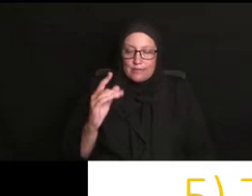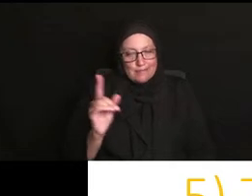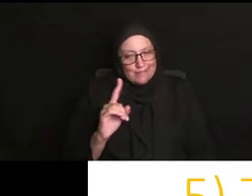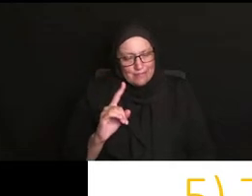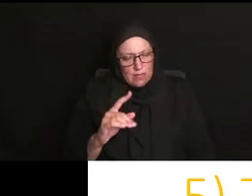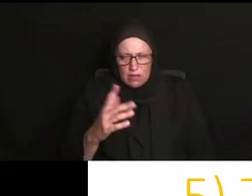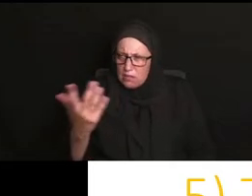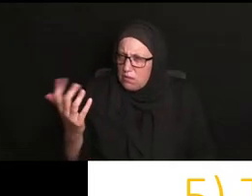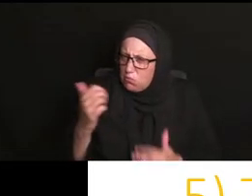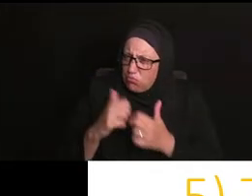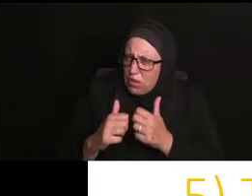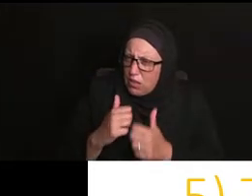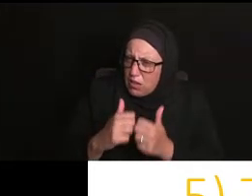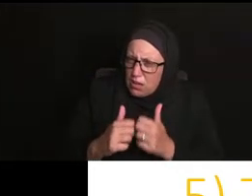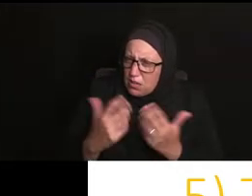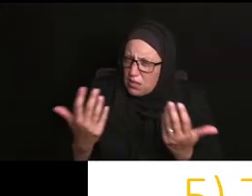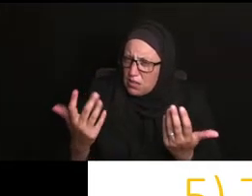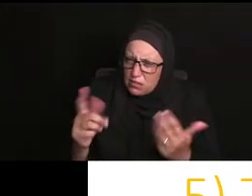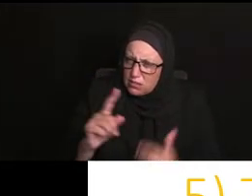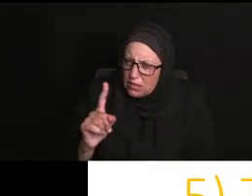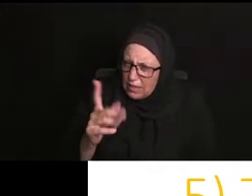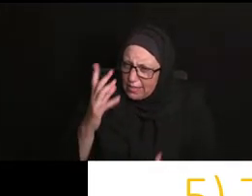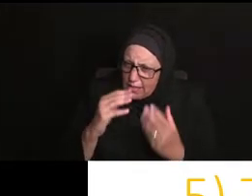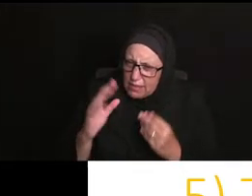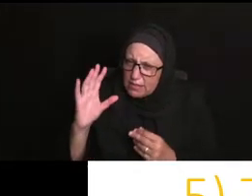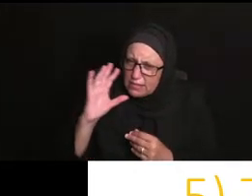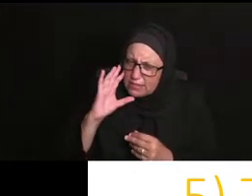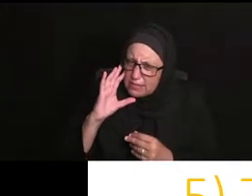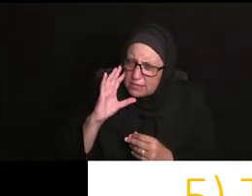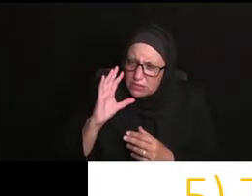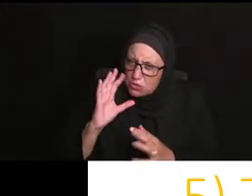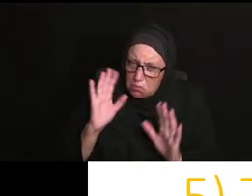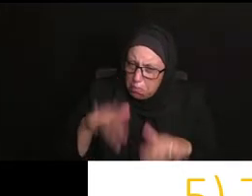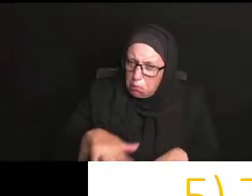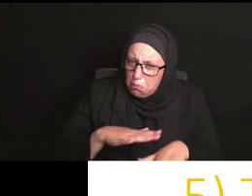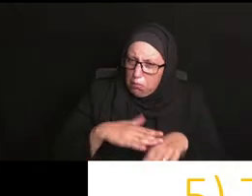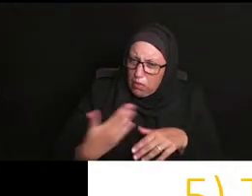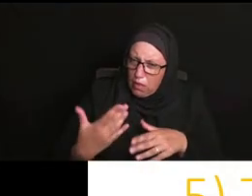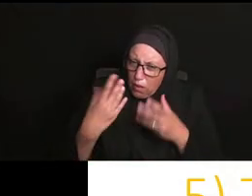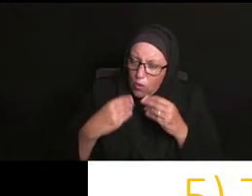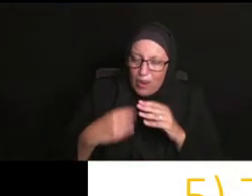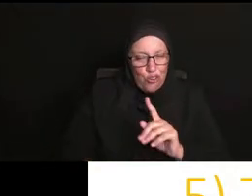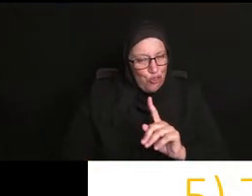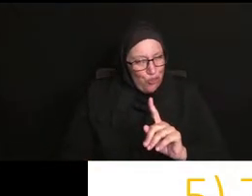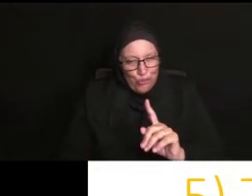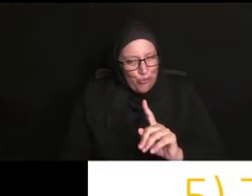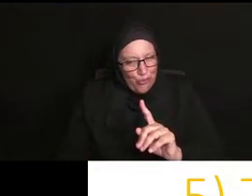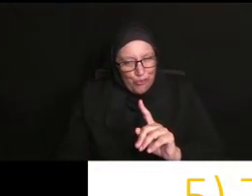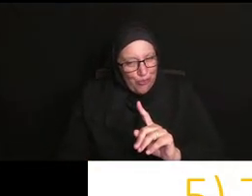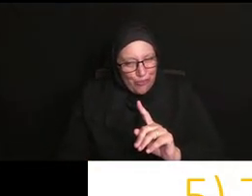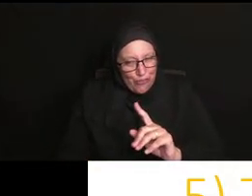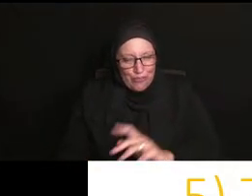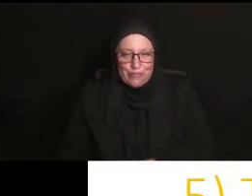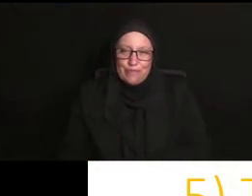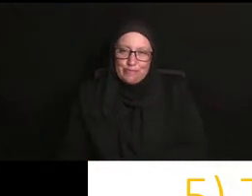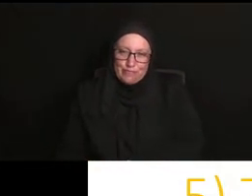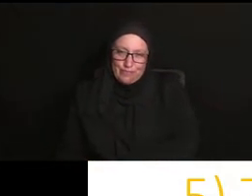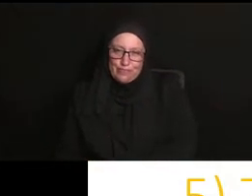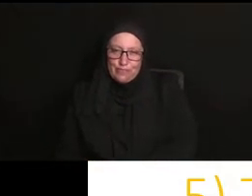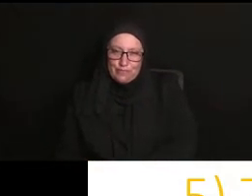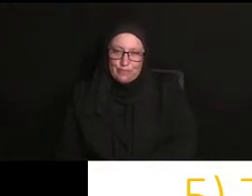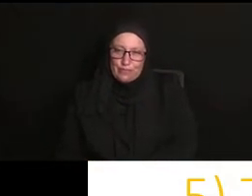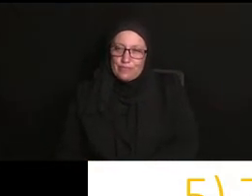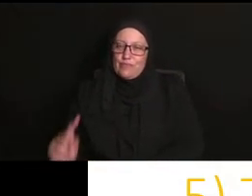mean? لَيْسَ الْعِلْمُ بِالتَّعَلُّمُ. Yani we don't need to learn? No, obviously that's not what it means. The first level